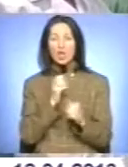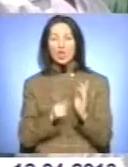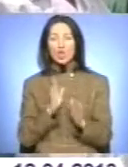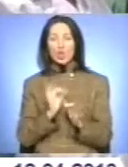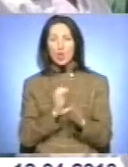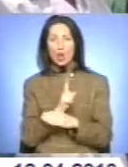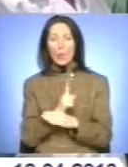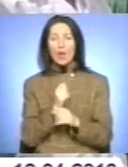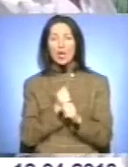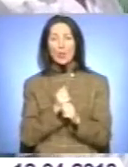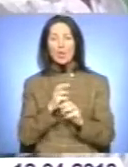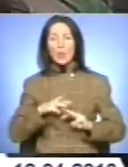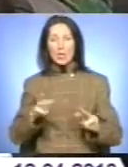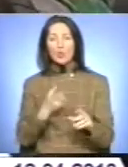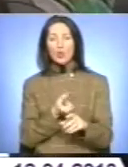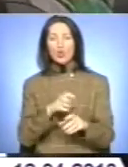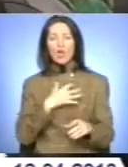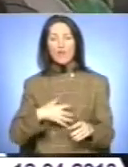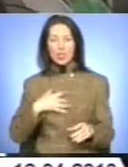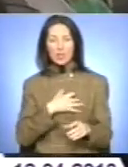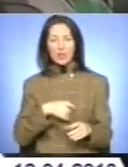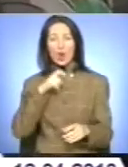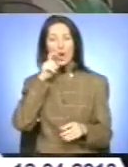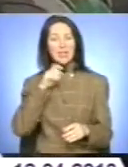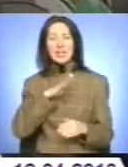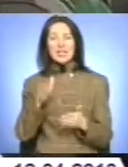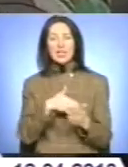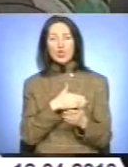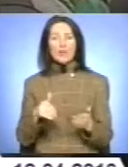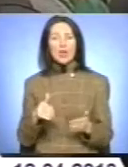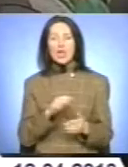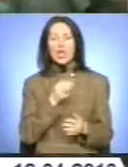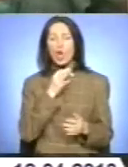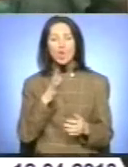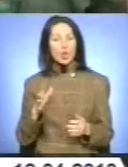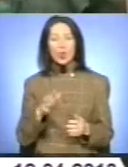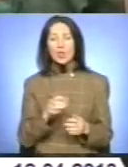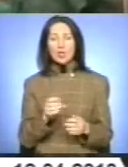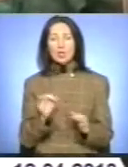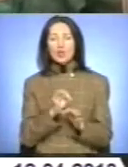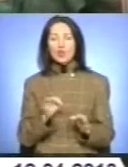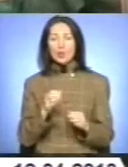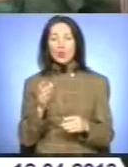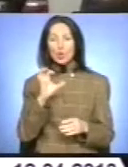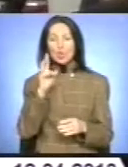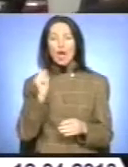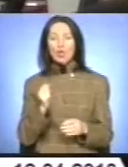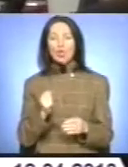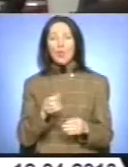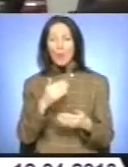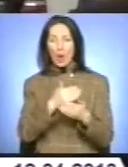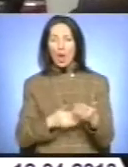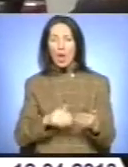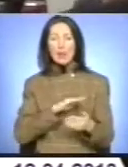у світовій економіці, Україна не скасувала жодної соціальної програми, не знизила заробітну плату, наголосив президент. Я все